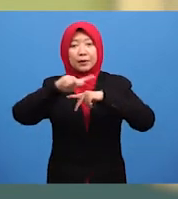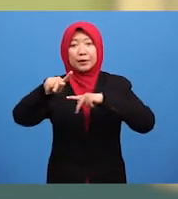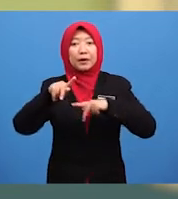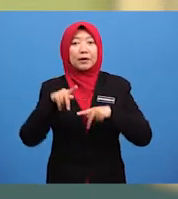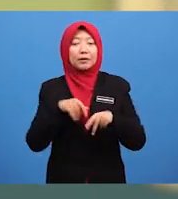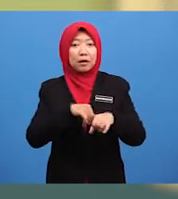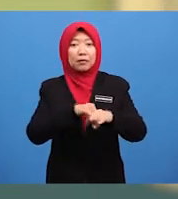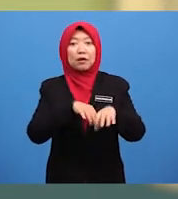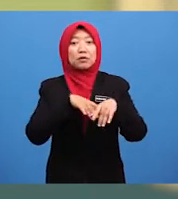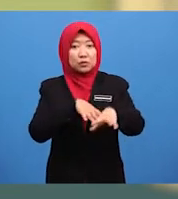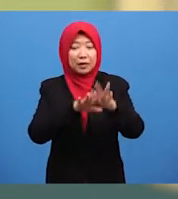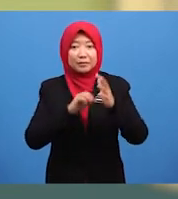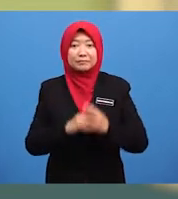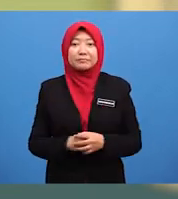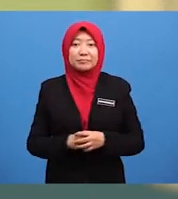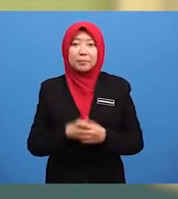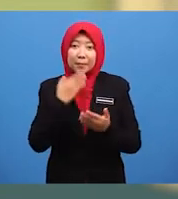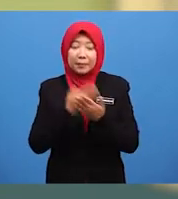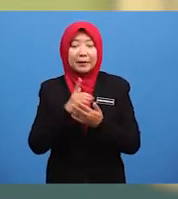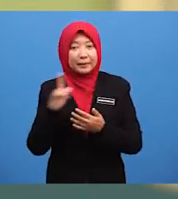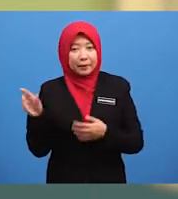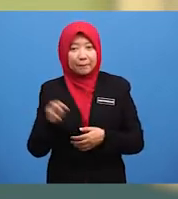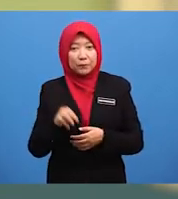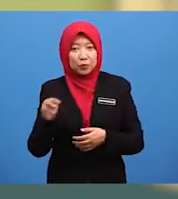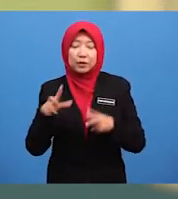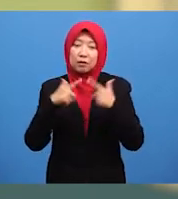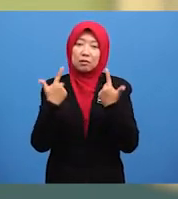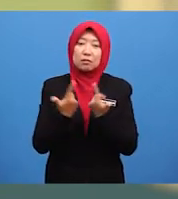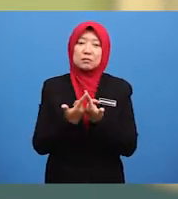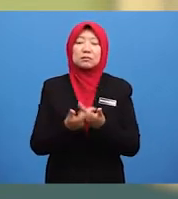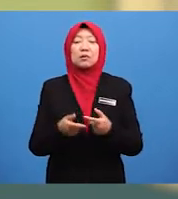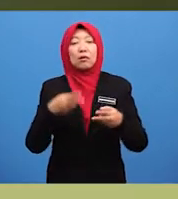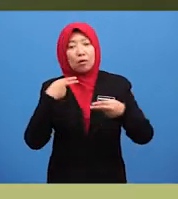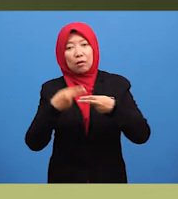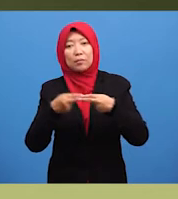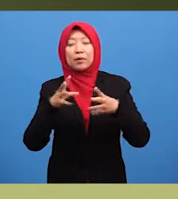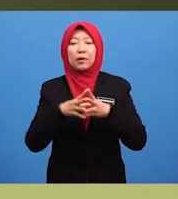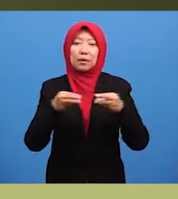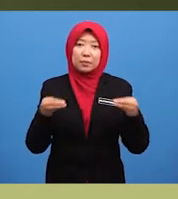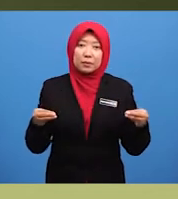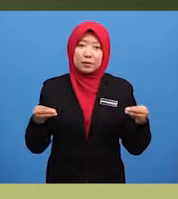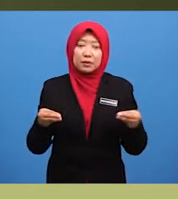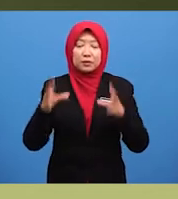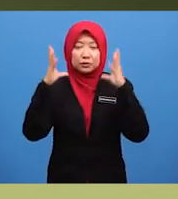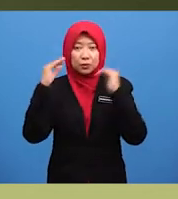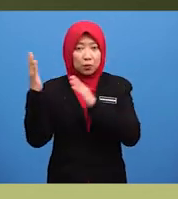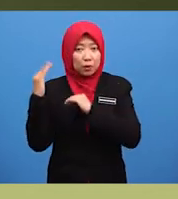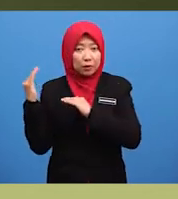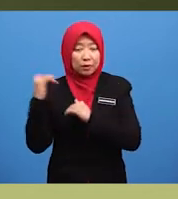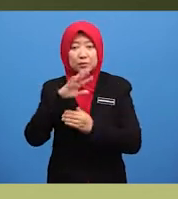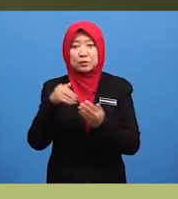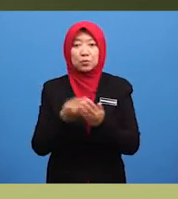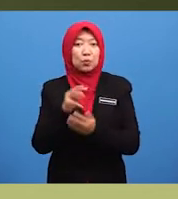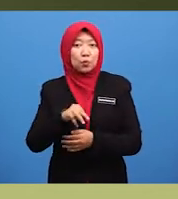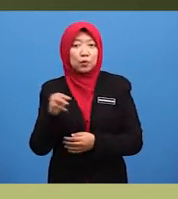sungai. Baiklah murid-murid, kelas kita hampir tamat ni. Cikgu berharap murid-murid